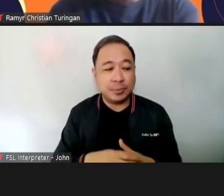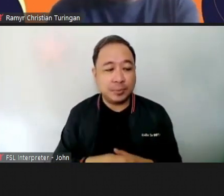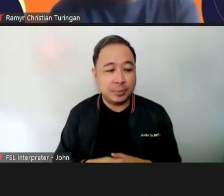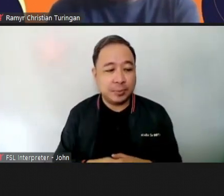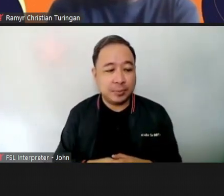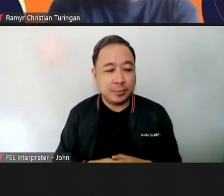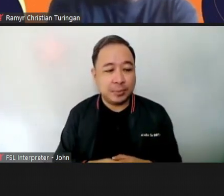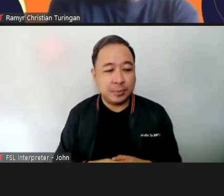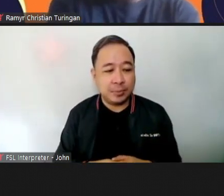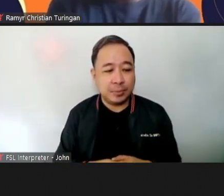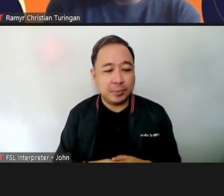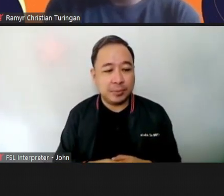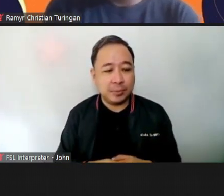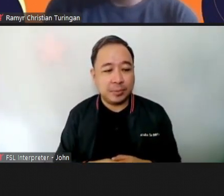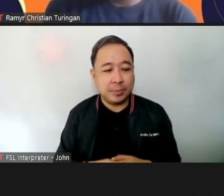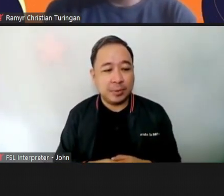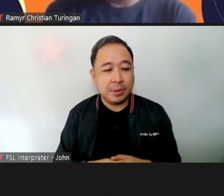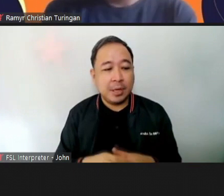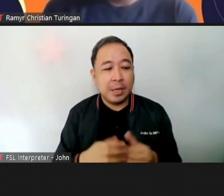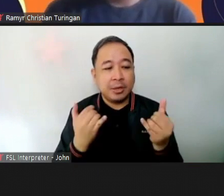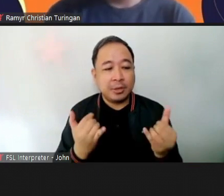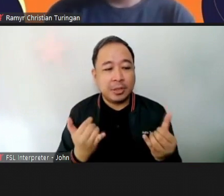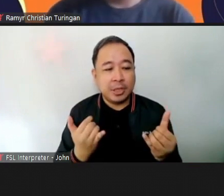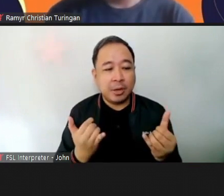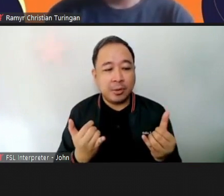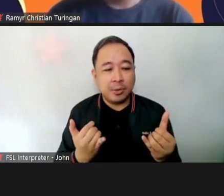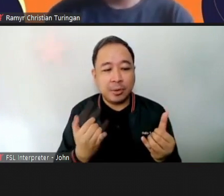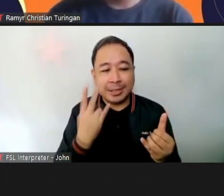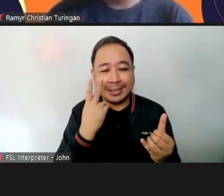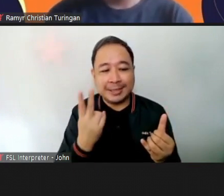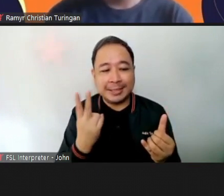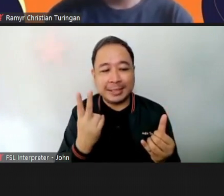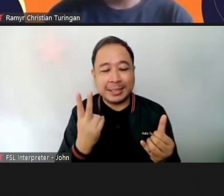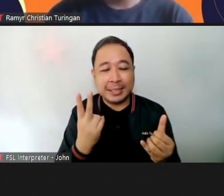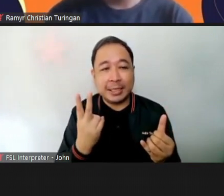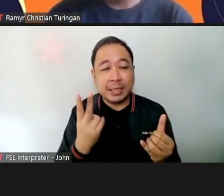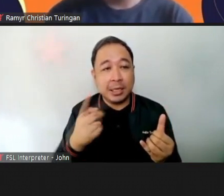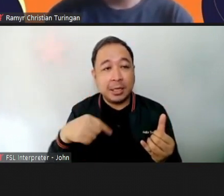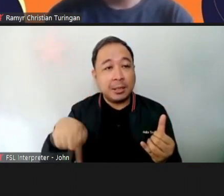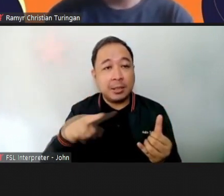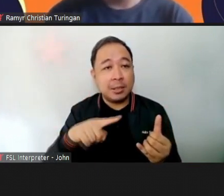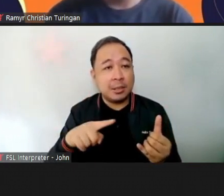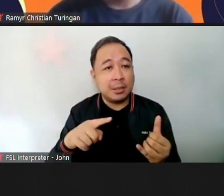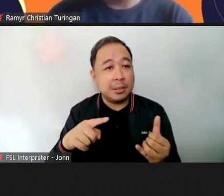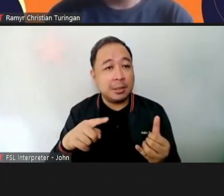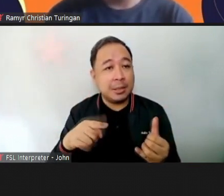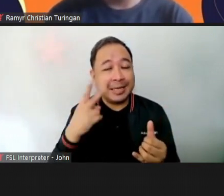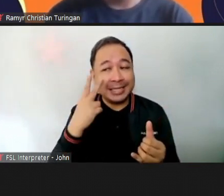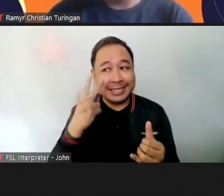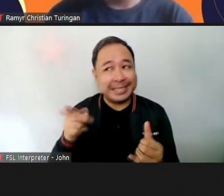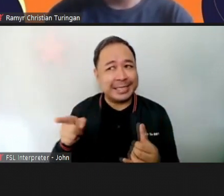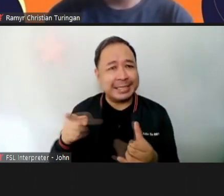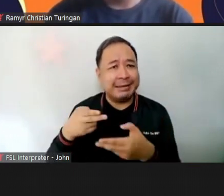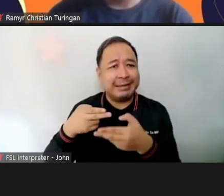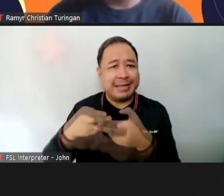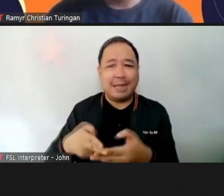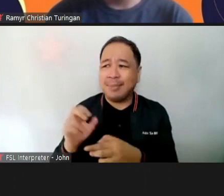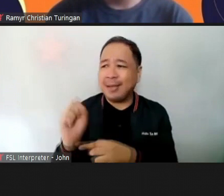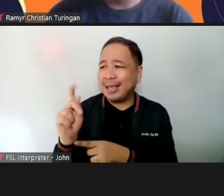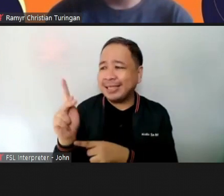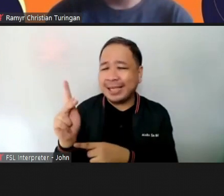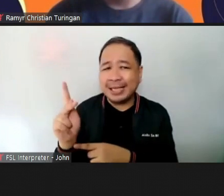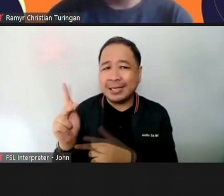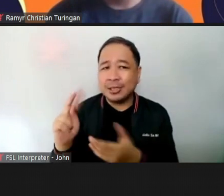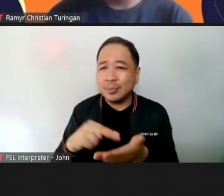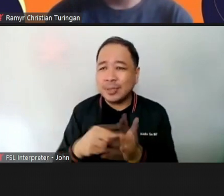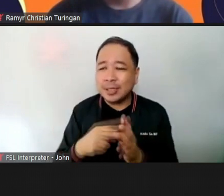ginagampanan ng sangguniang kabataan sa pag-advocacy ng BAC and also the OSAE. Kasi from its name, sangguniang kabataan. So saan dapat lumalapit yung